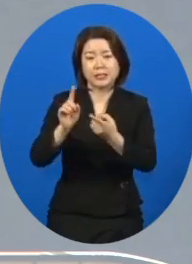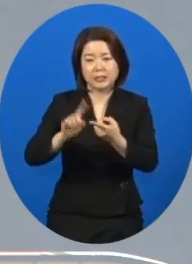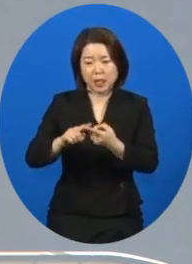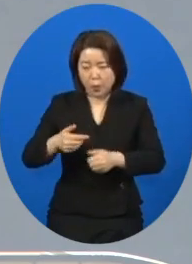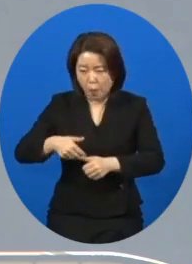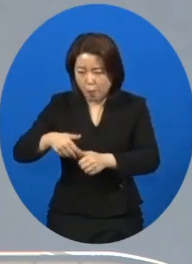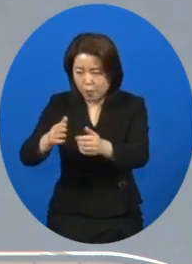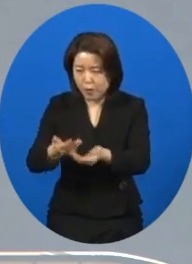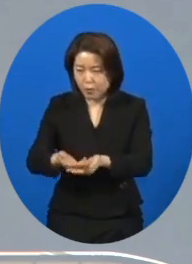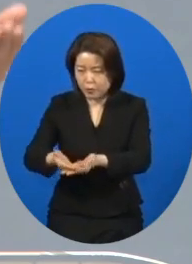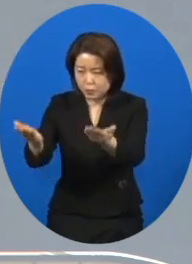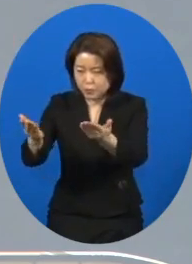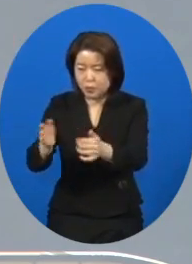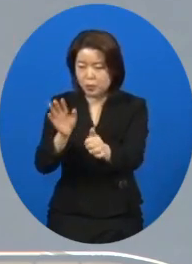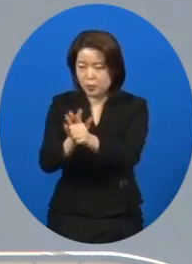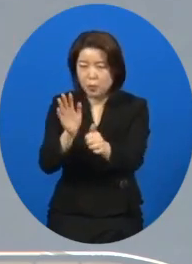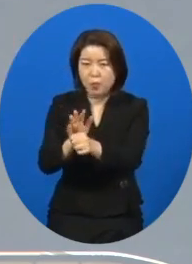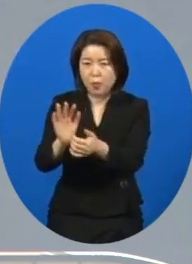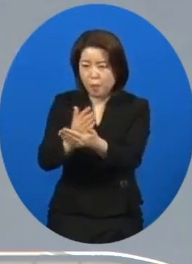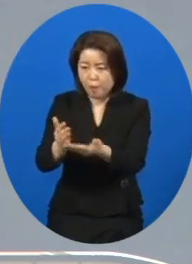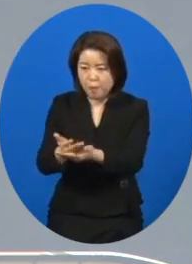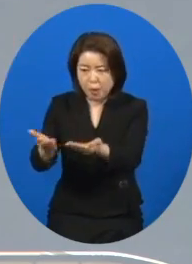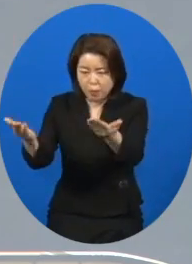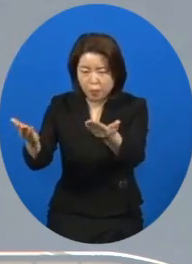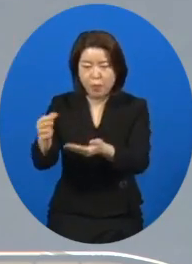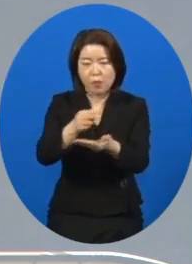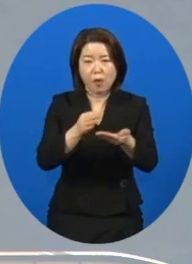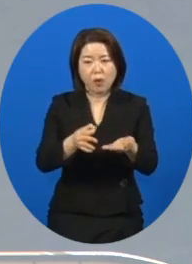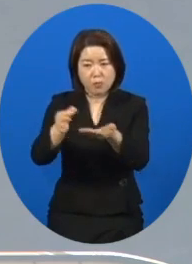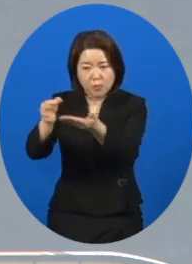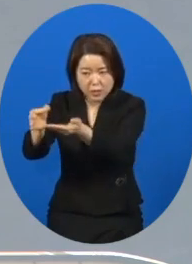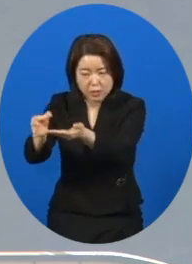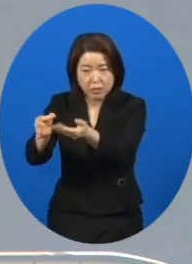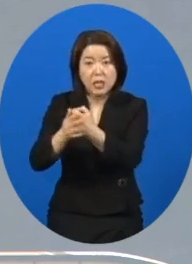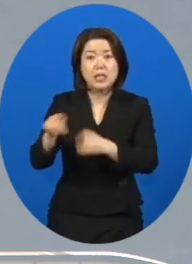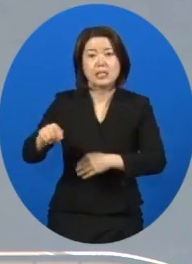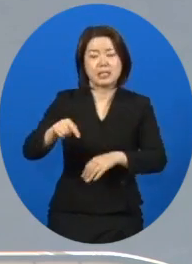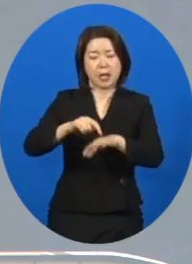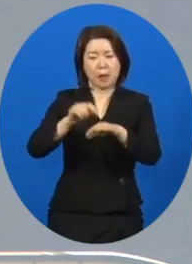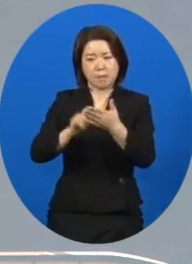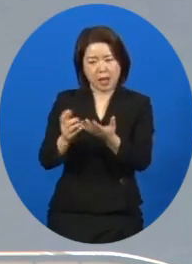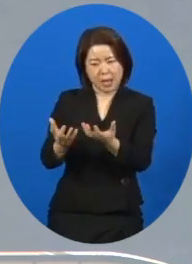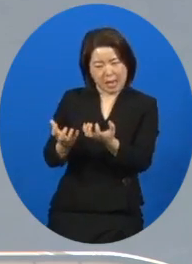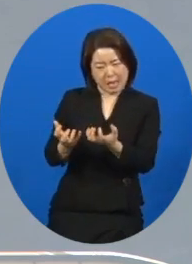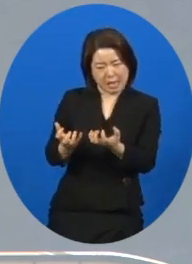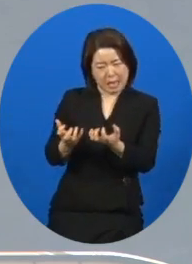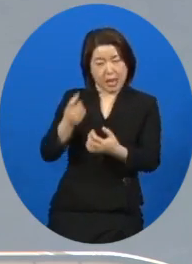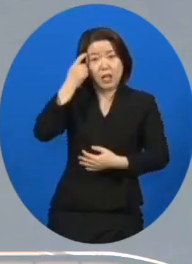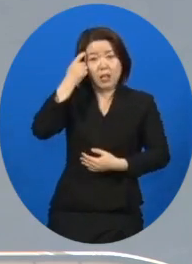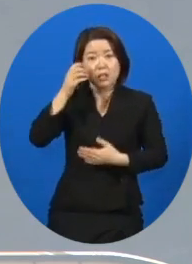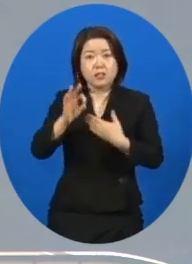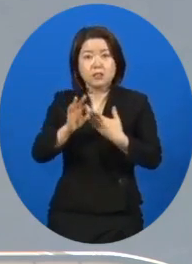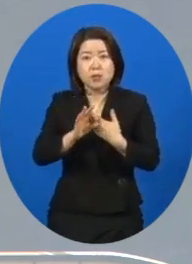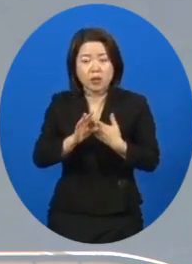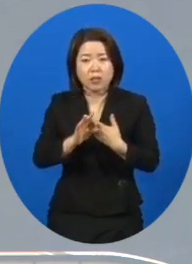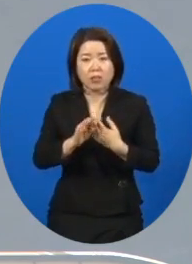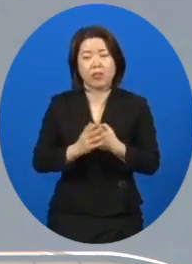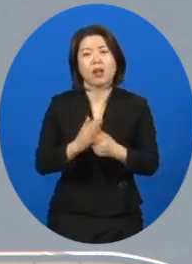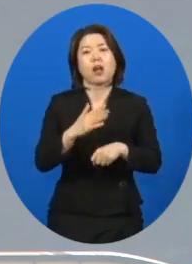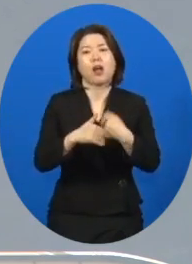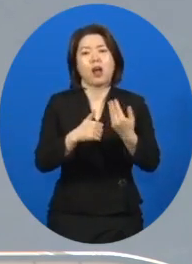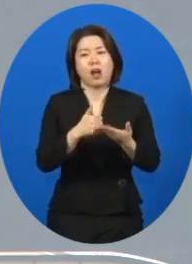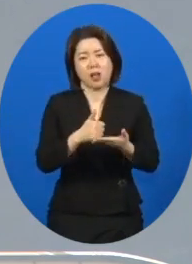보내고 흘려보내고 돕고 헌금하는 마음에 인색함이 있으면